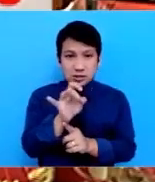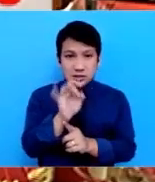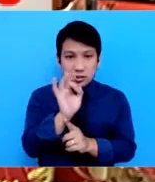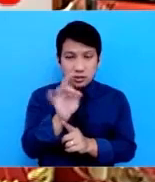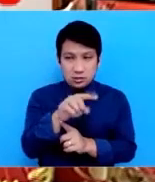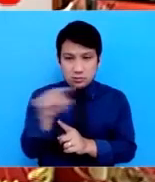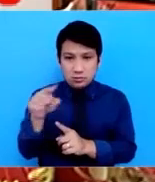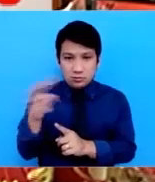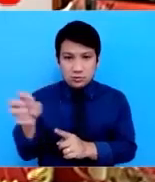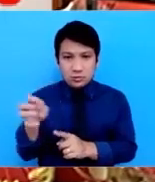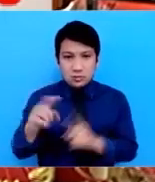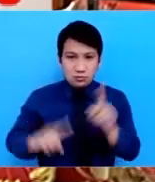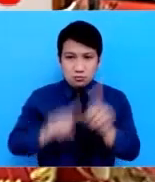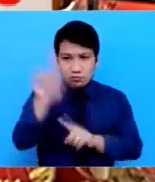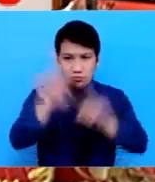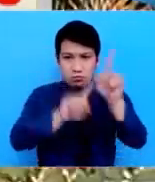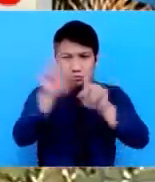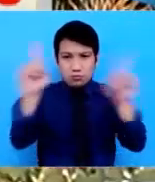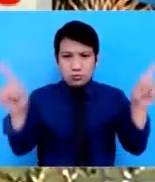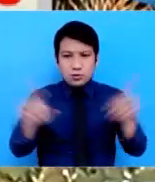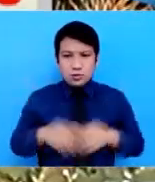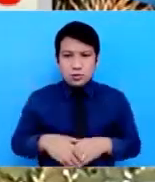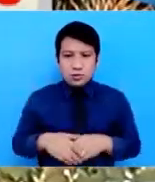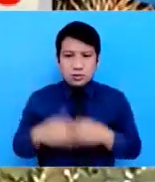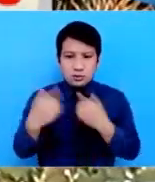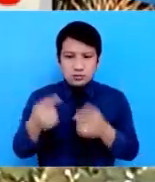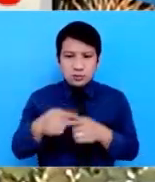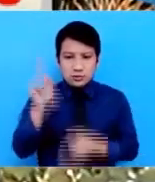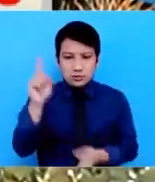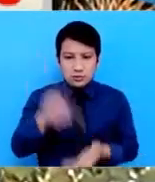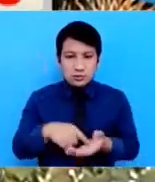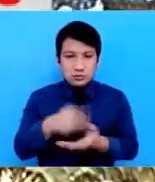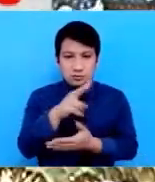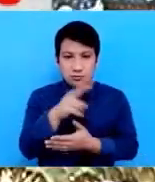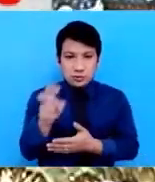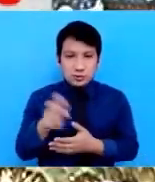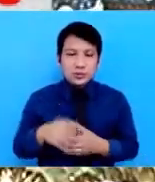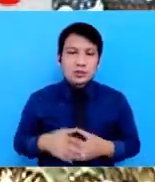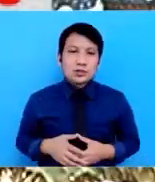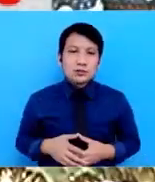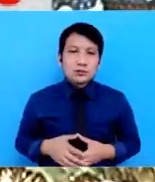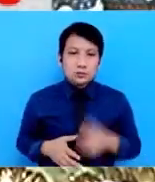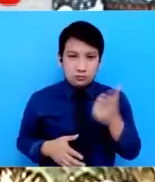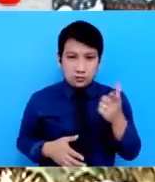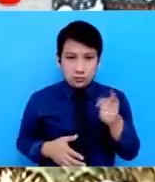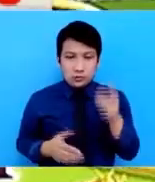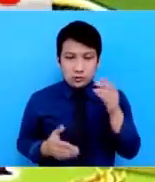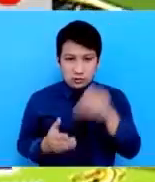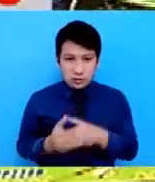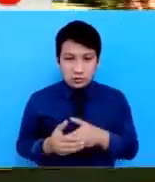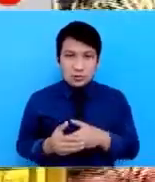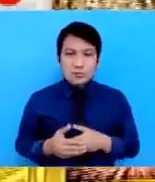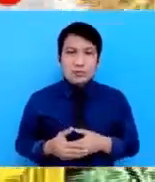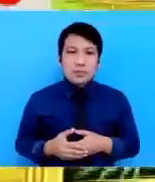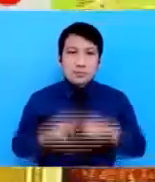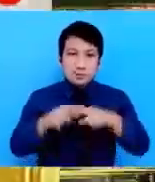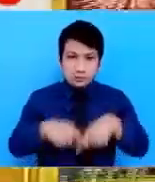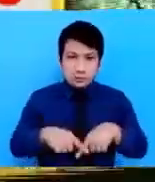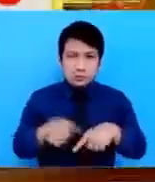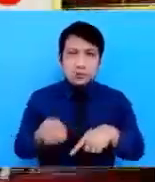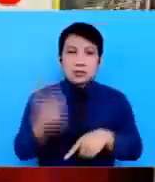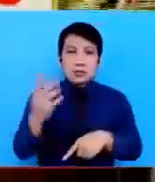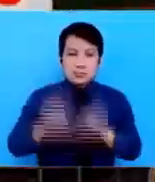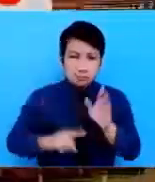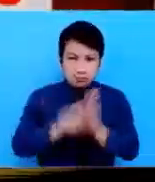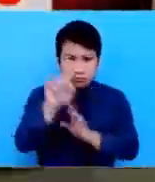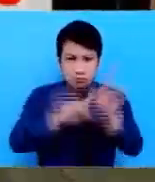at aerial fireworks na mabibili sa halagang 1,200 pesos hanggang 21,000 pesos, depende kung ilang shots ang gusto